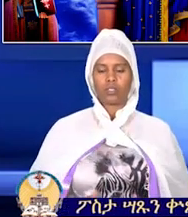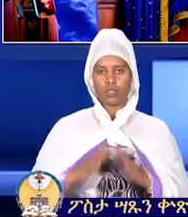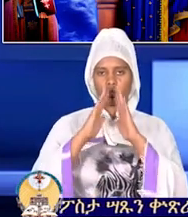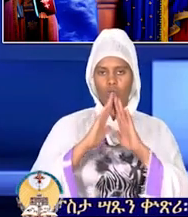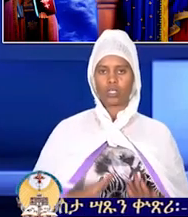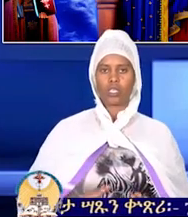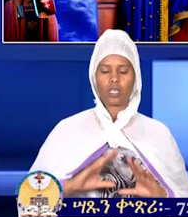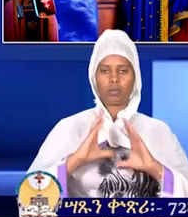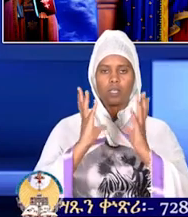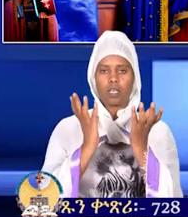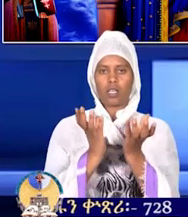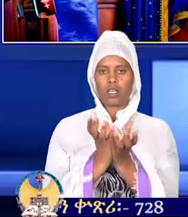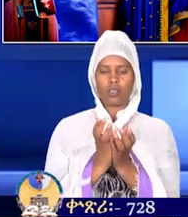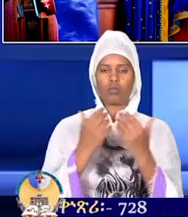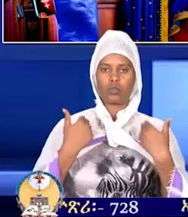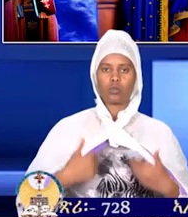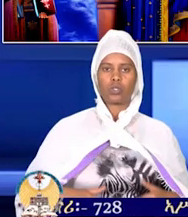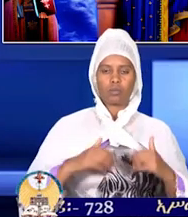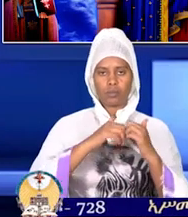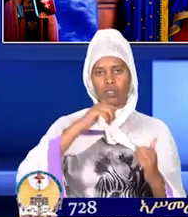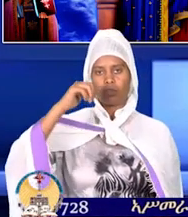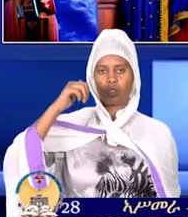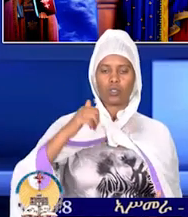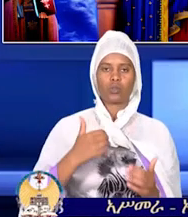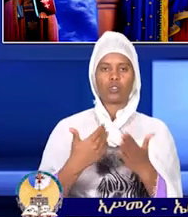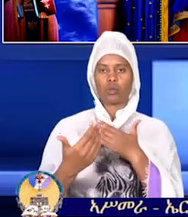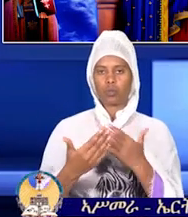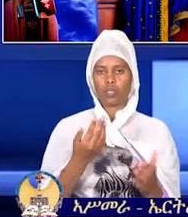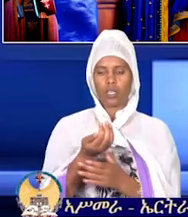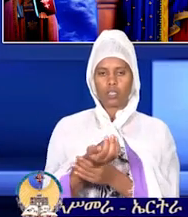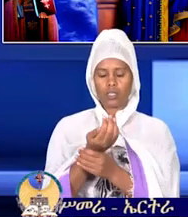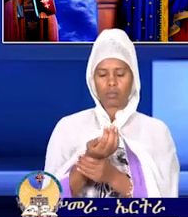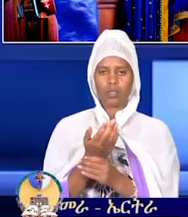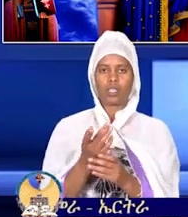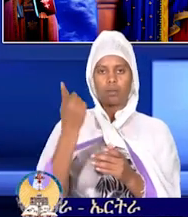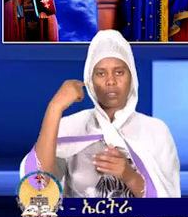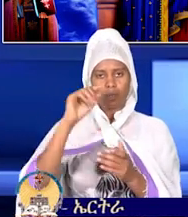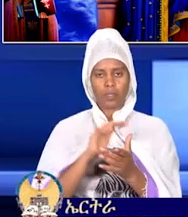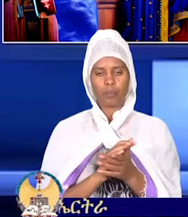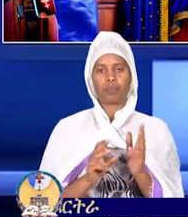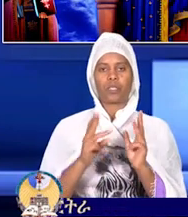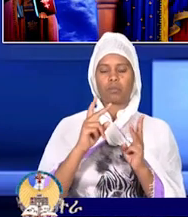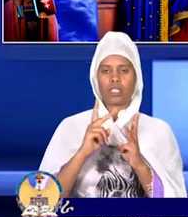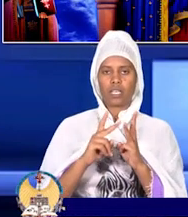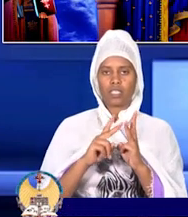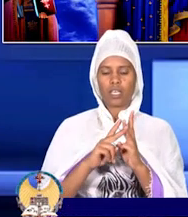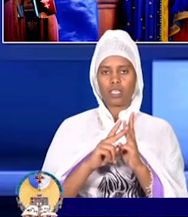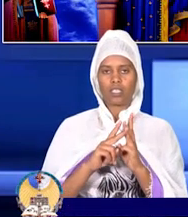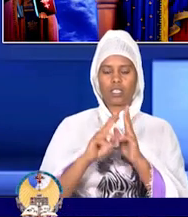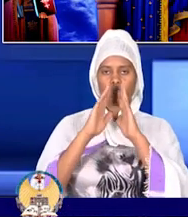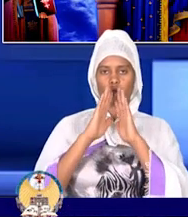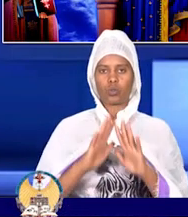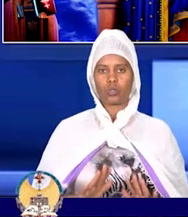ብኣጸደ ነፍስ ቅዱሳን ካብዚ ዓለም እዚ ብሞት ምስ ተፈልዩ ዘማልዱ ምዃኖም፣ ብሳልሳይ ደረጃ